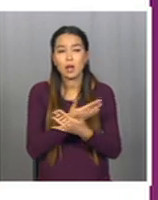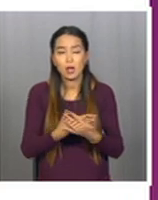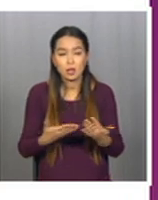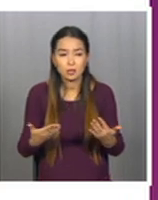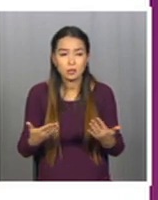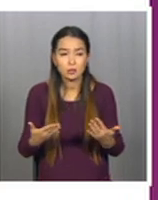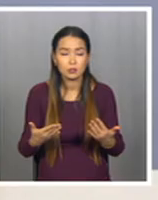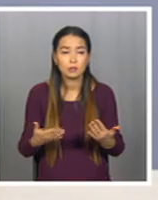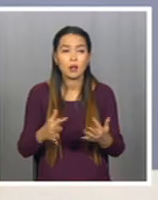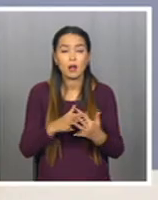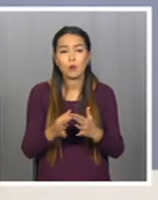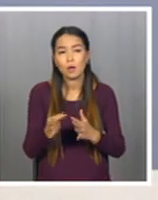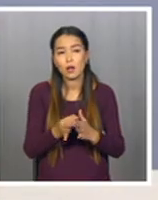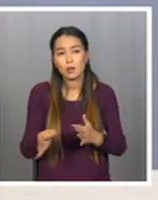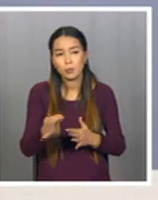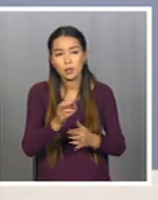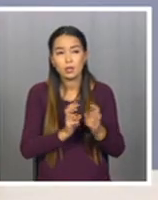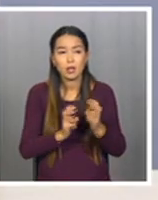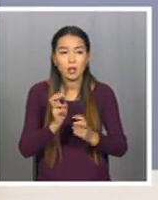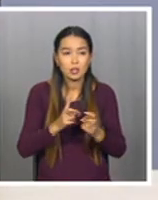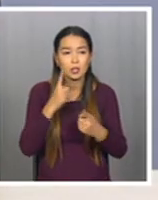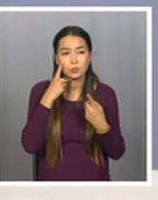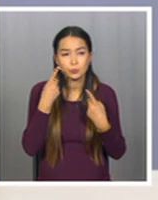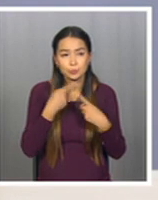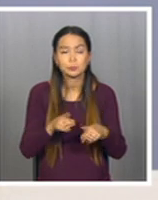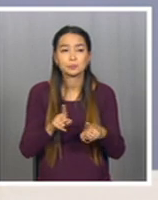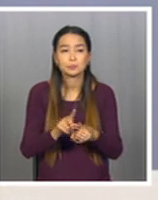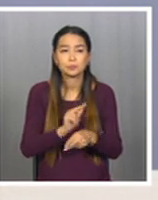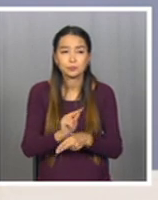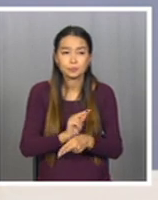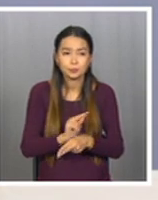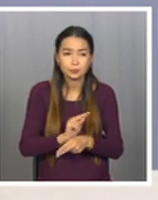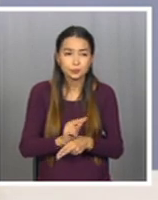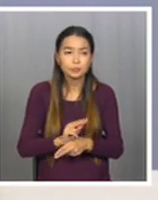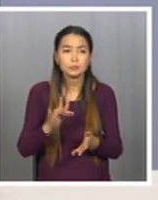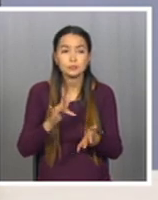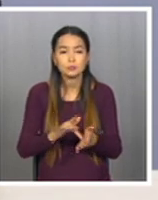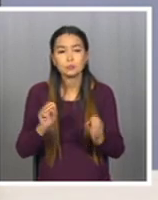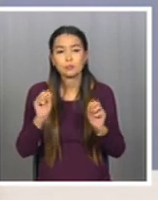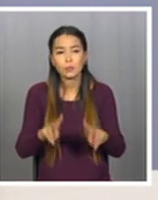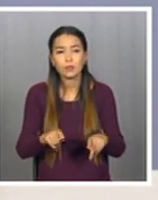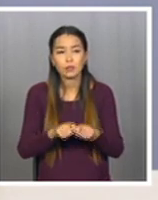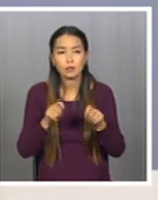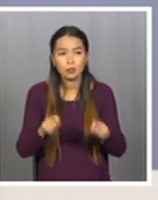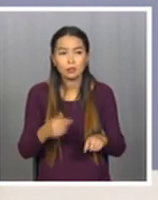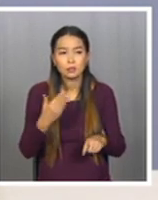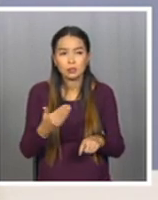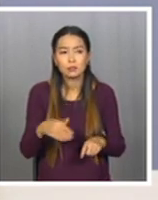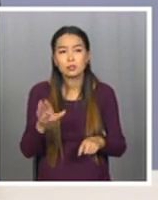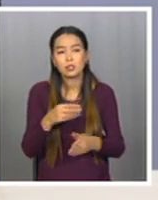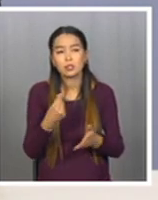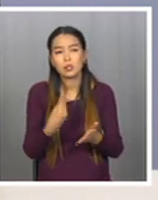ауыл аймақтарда өндіріс технологияларын үйрететін орталықтар ашылып, онда қаржылар